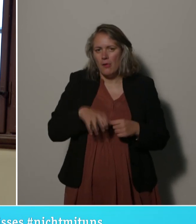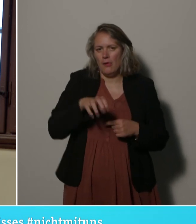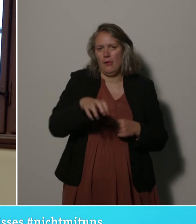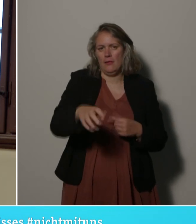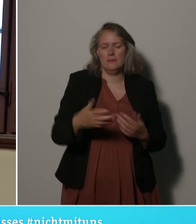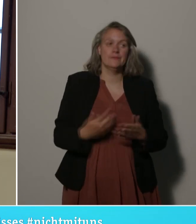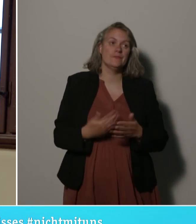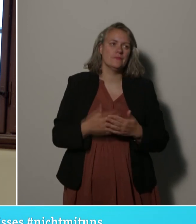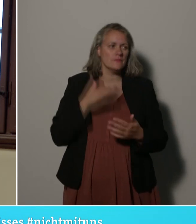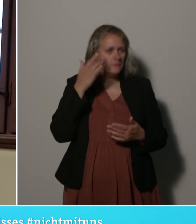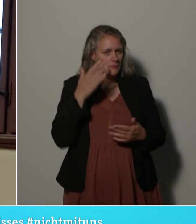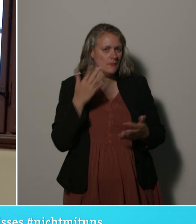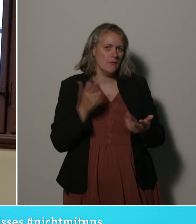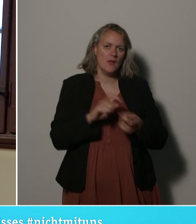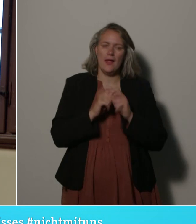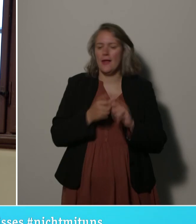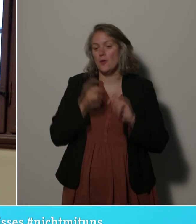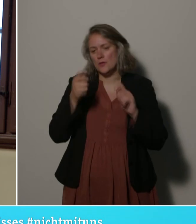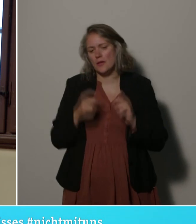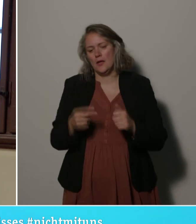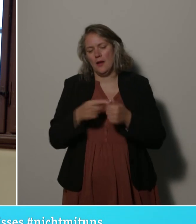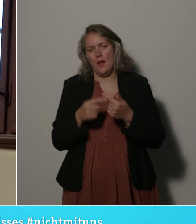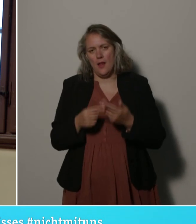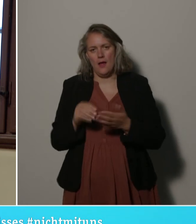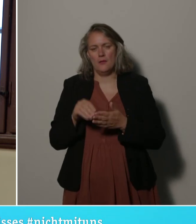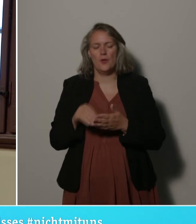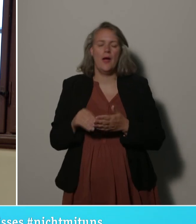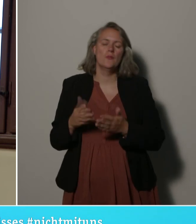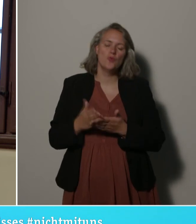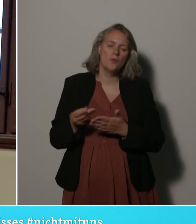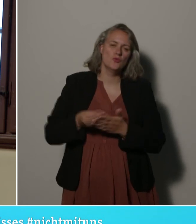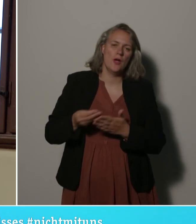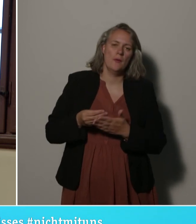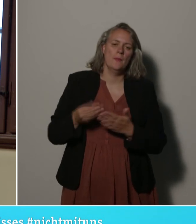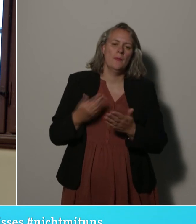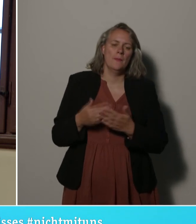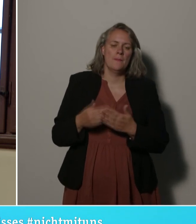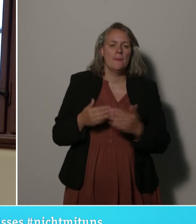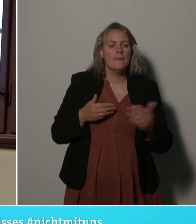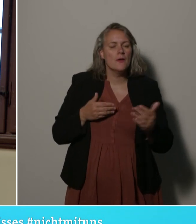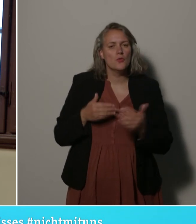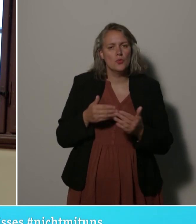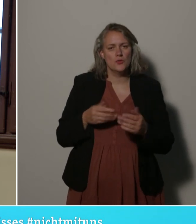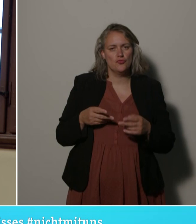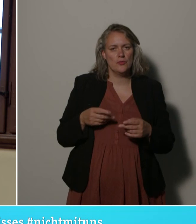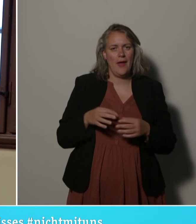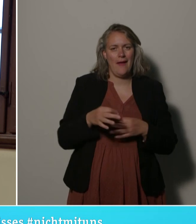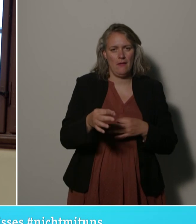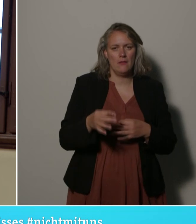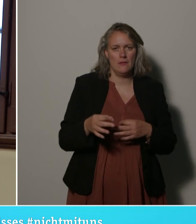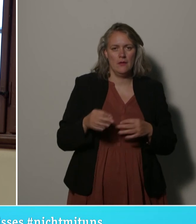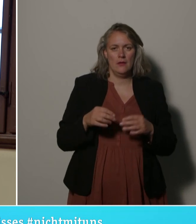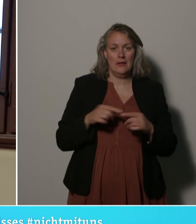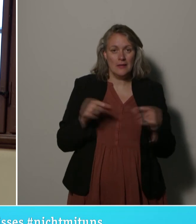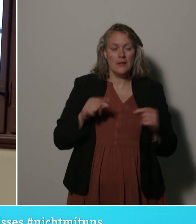Bedenken, die ja dann in Änderungsanträgen aufgenommen werden, nämlich dass ein Kurzstreckenticket eben an der Stelle diskutiert und